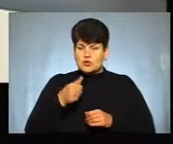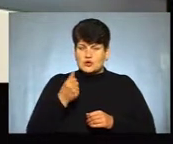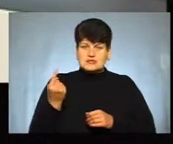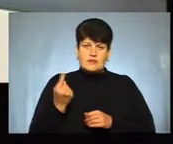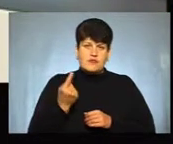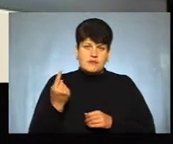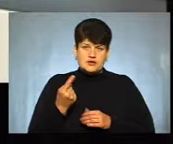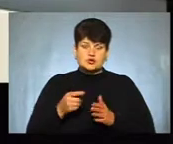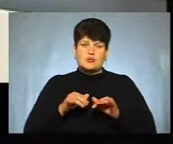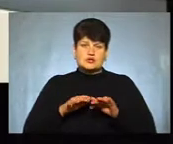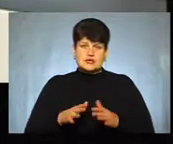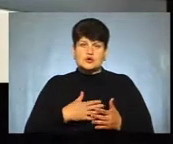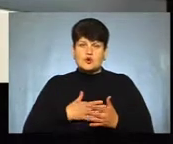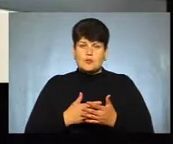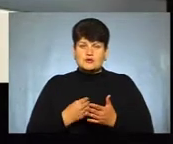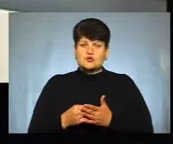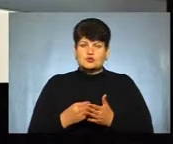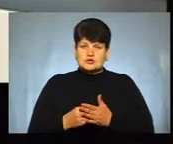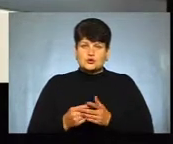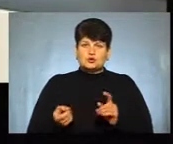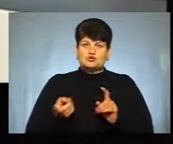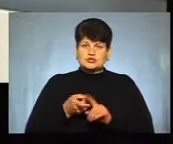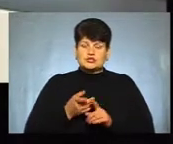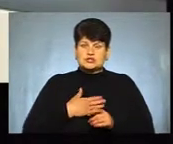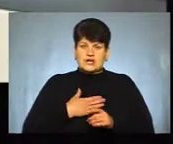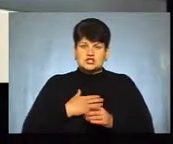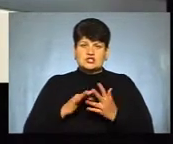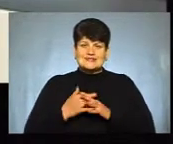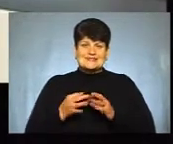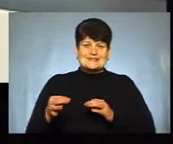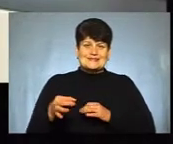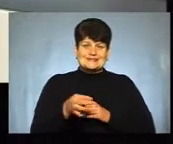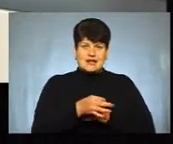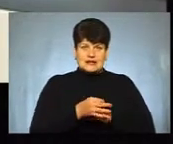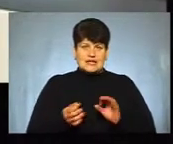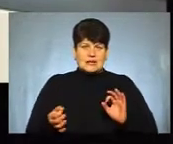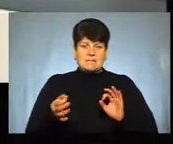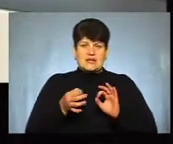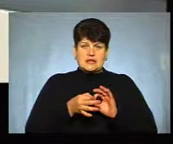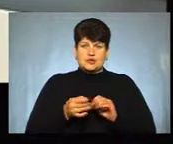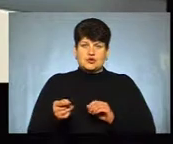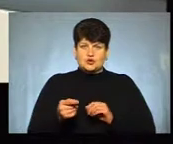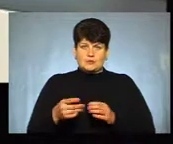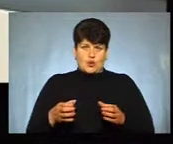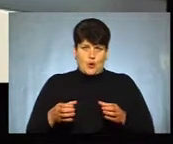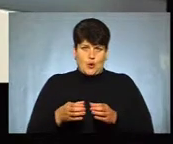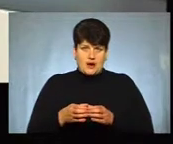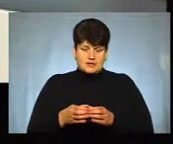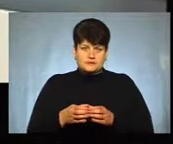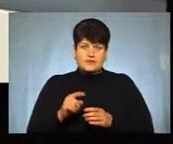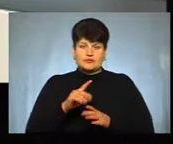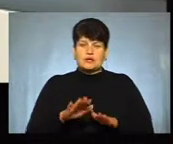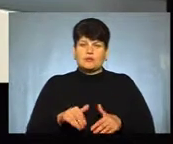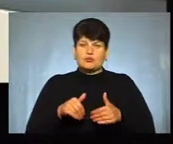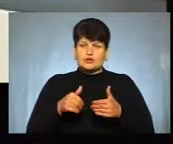до процесу громадського бюджету долучені наші навколишні села, які приєднані до Тернопільської громади. Вони подали,